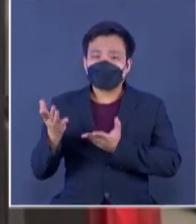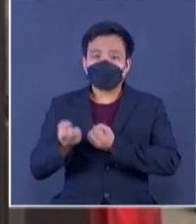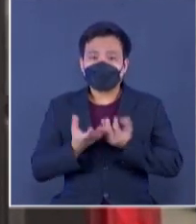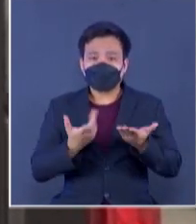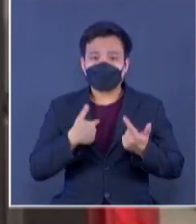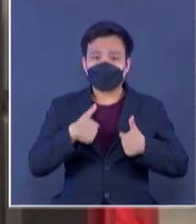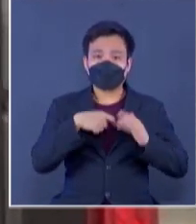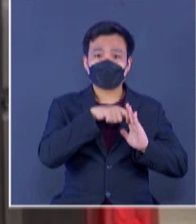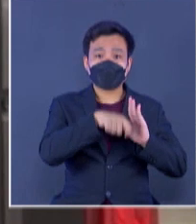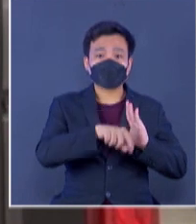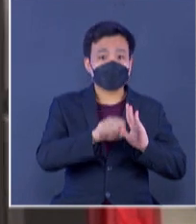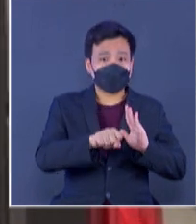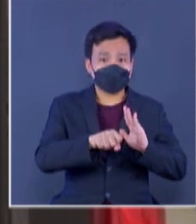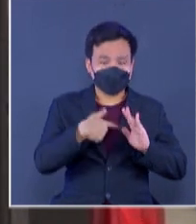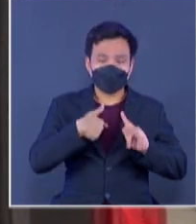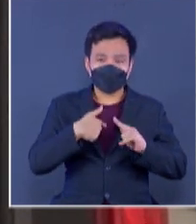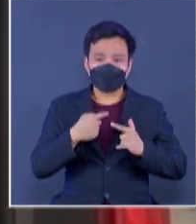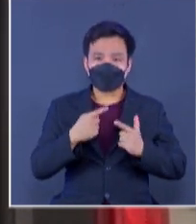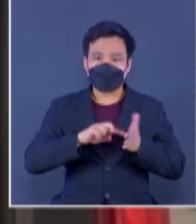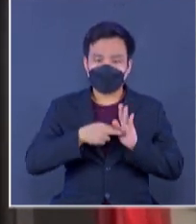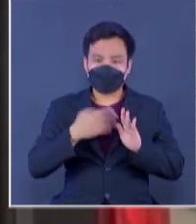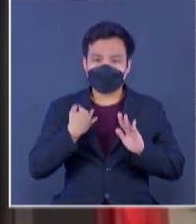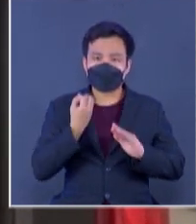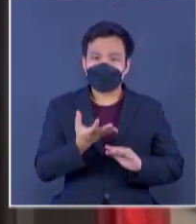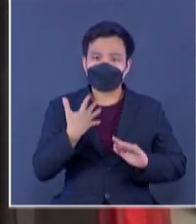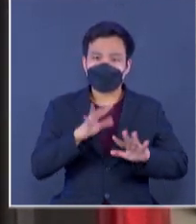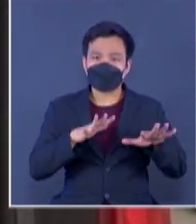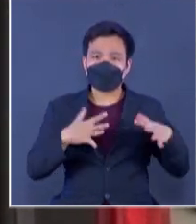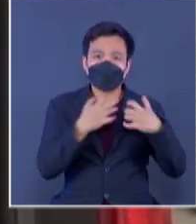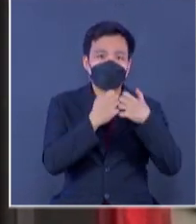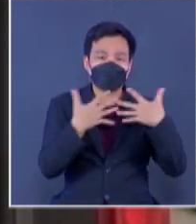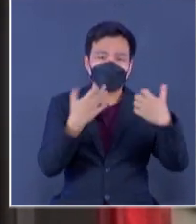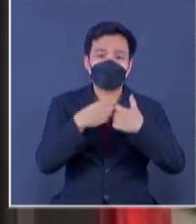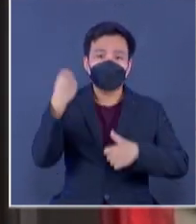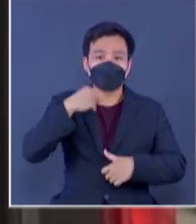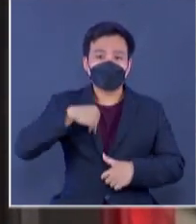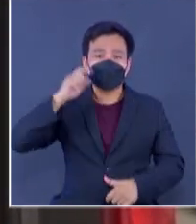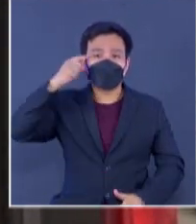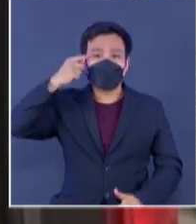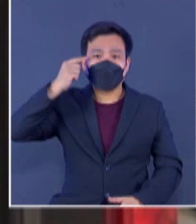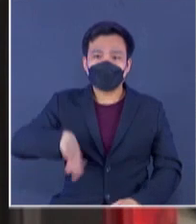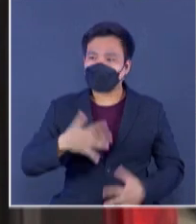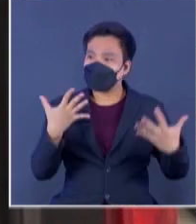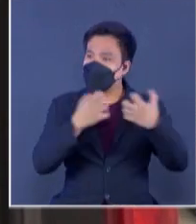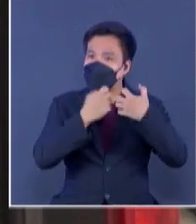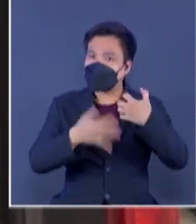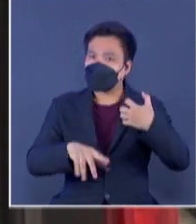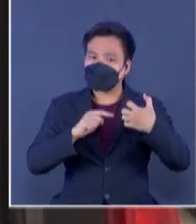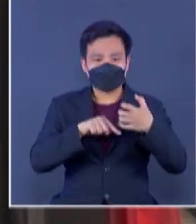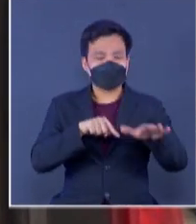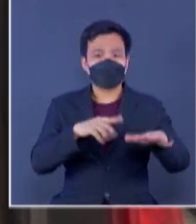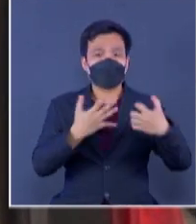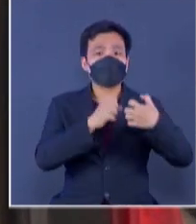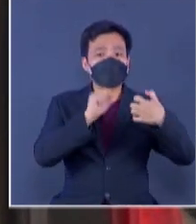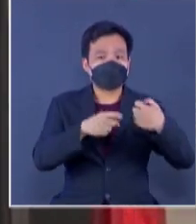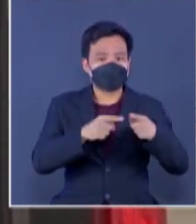คราชเราเนี่ยเป็นประตูสู่ภาคอีสานนะครับก็จะมีอุบัติเหตุเกิดขึ้นเราไม่สามารถที่จะแยกออกได้เลยว่าอุบัติเหตุกลุ่มนั้นเ